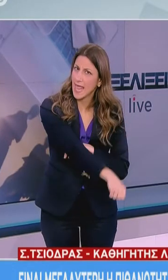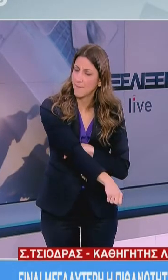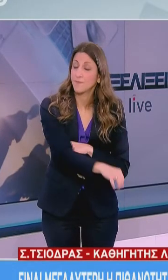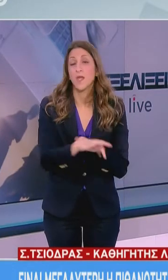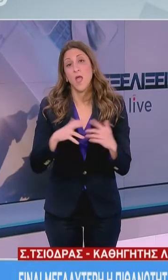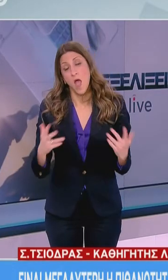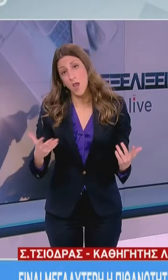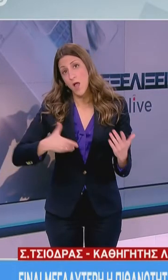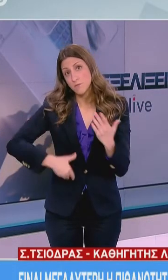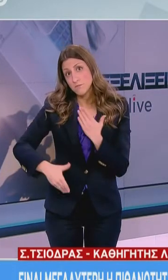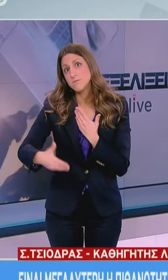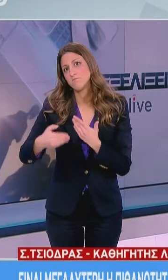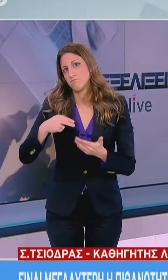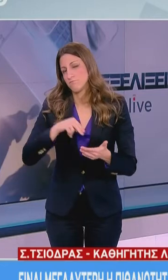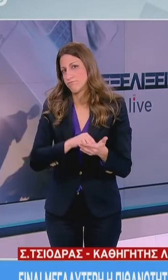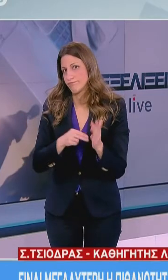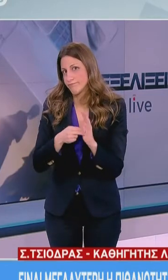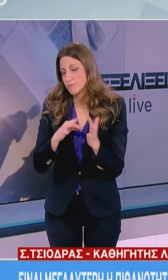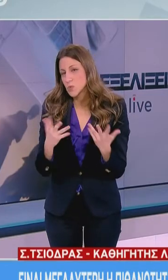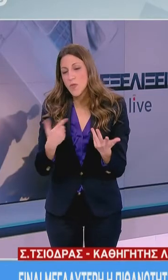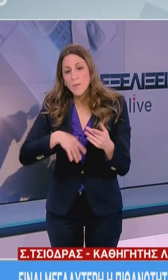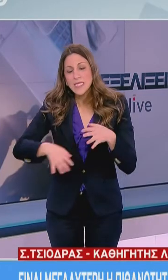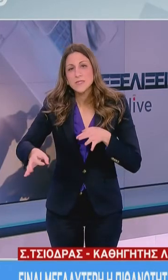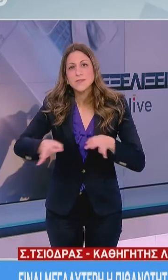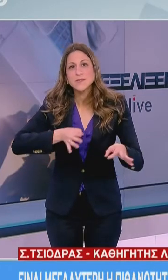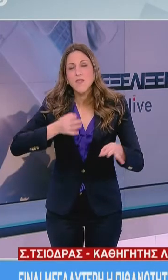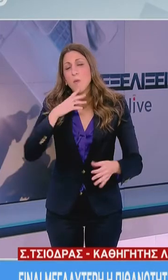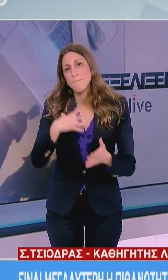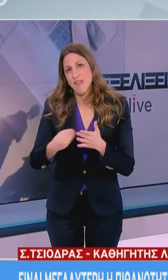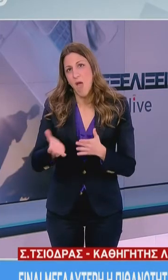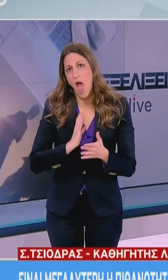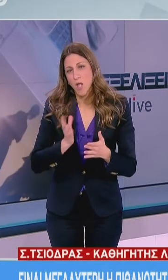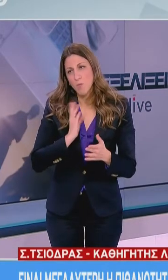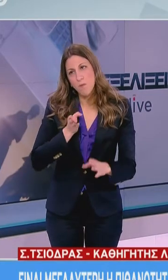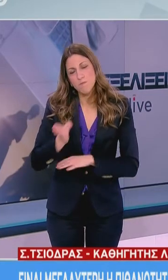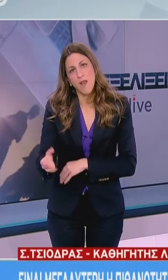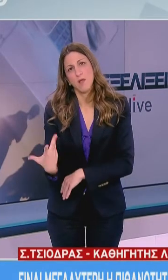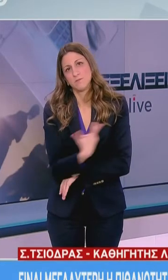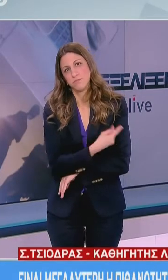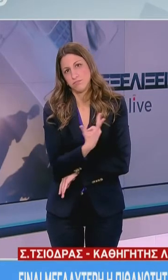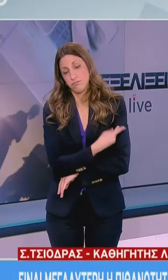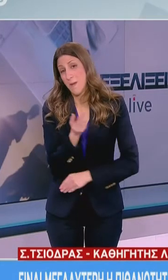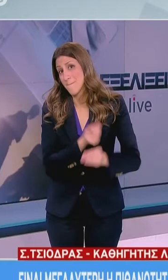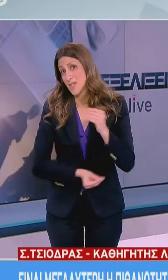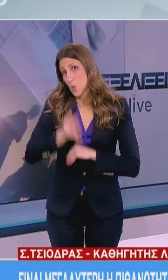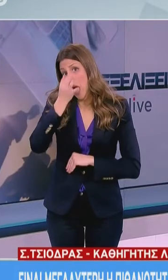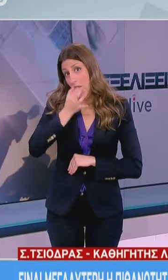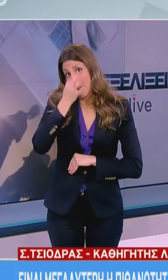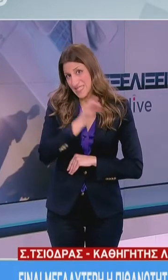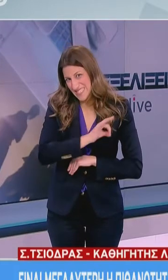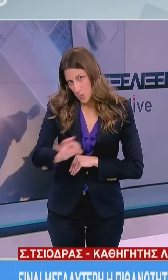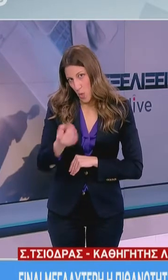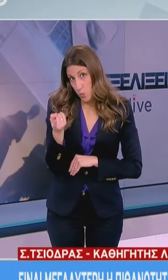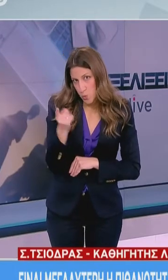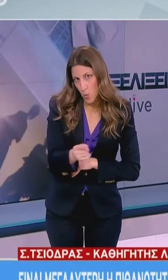στην δράση της δημόσιας υγείας μια στρατηγική εμβολιασμού για τη γρίπη του χρόνου, ακόμα περισσότερο από οποιαδήποτε άλλη χρονιά. Αλλά